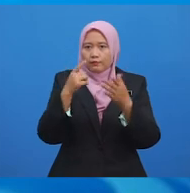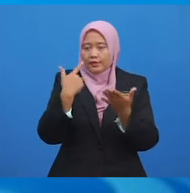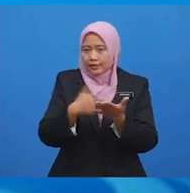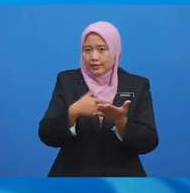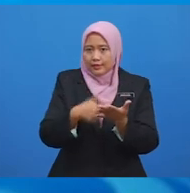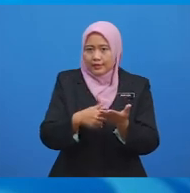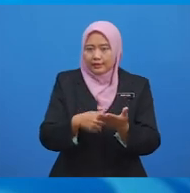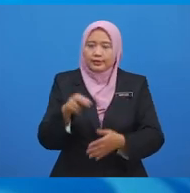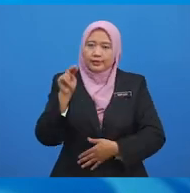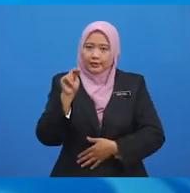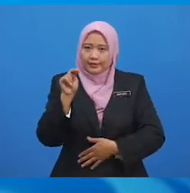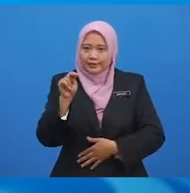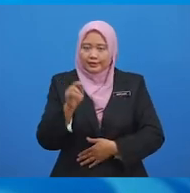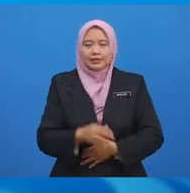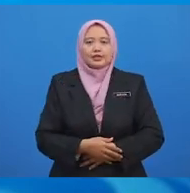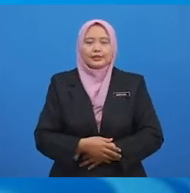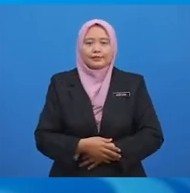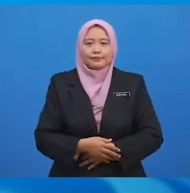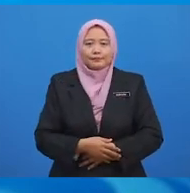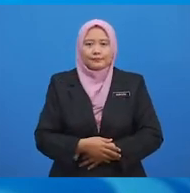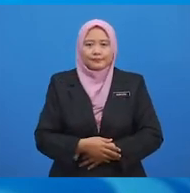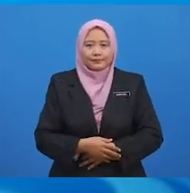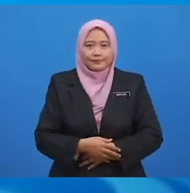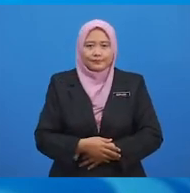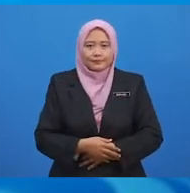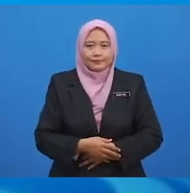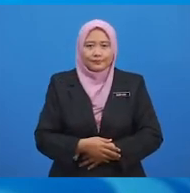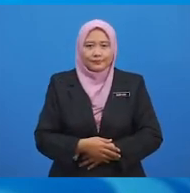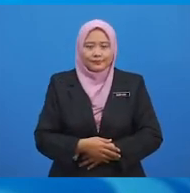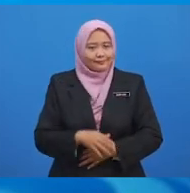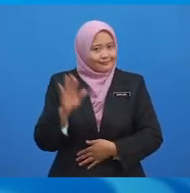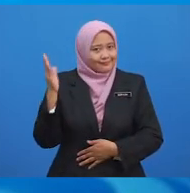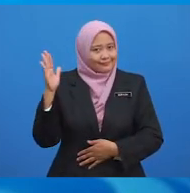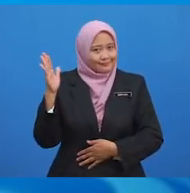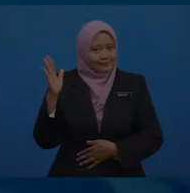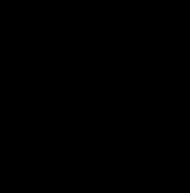pembelajaran yang seterusnya sehingga bertemu kembali. Bye!